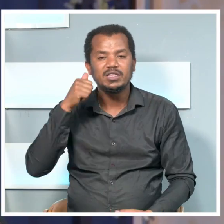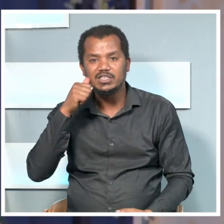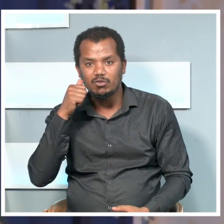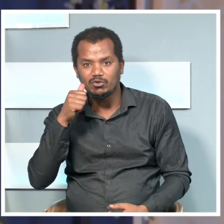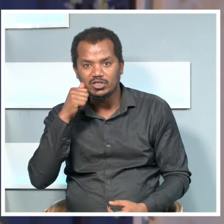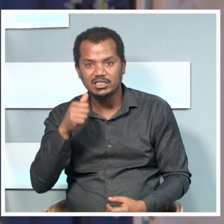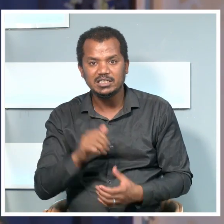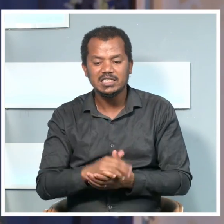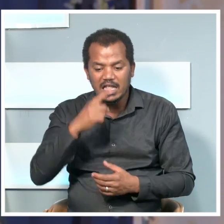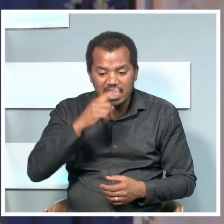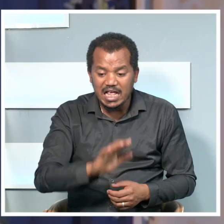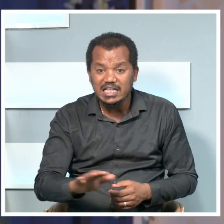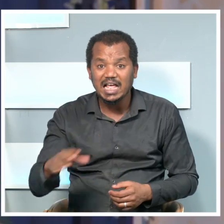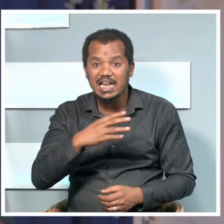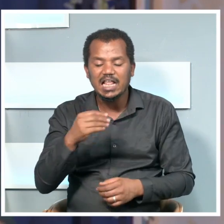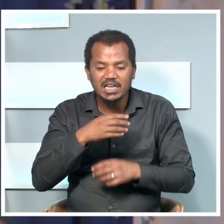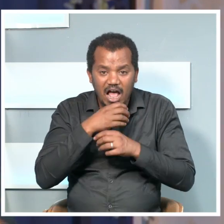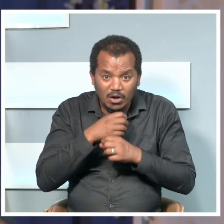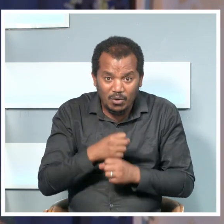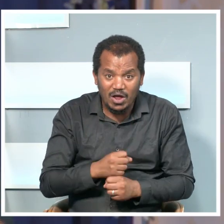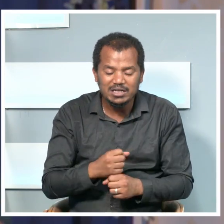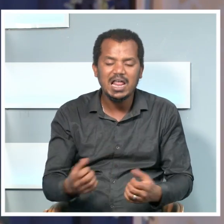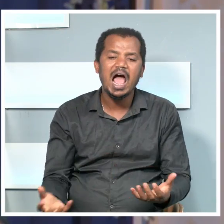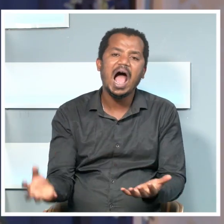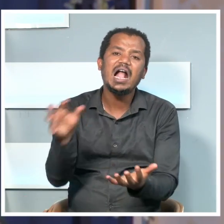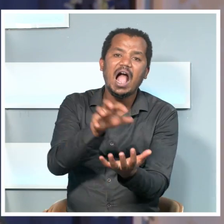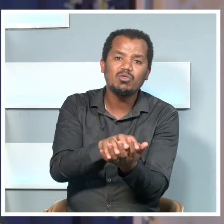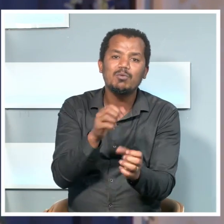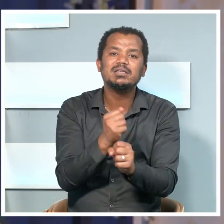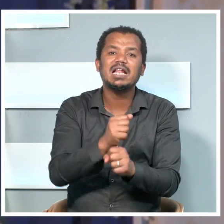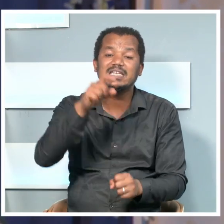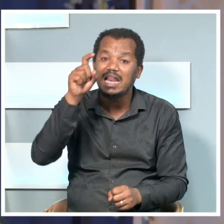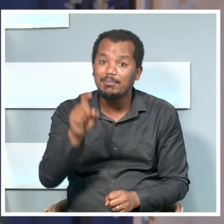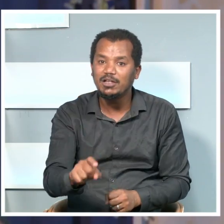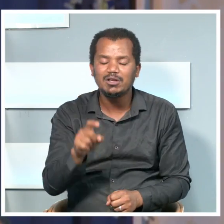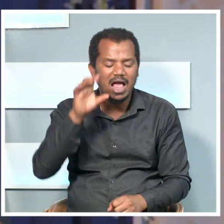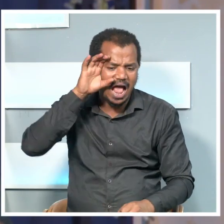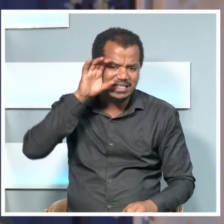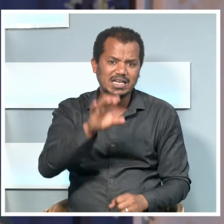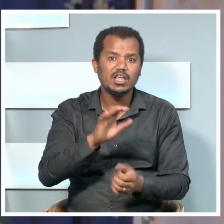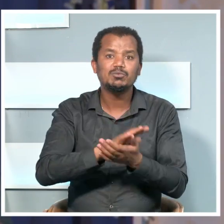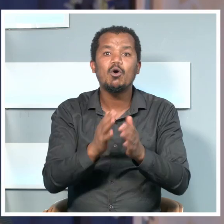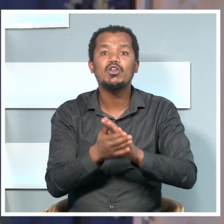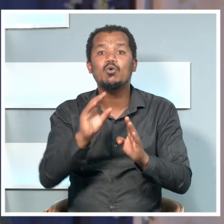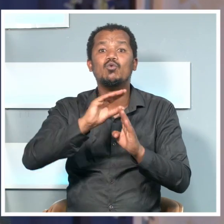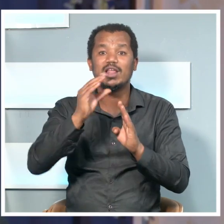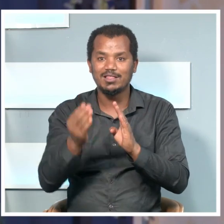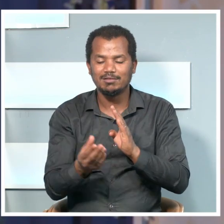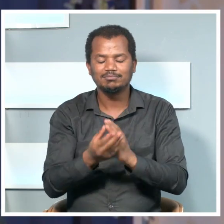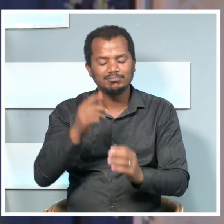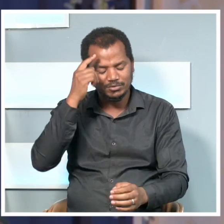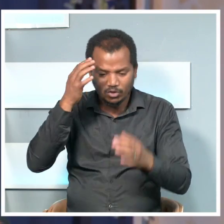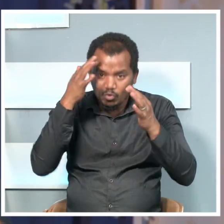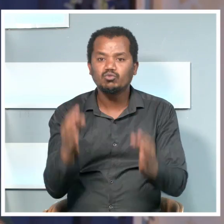ሴቶችን ህፃናትንና አረጋውያንን አካቶ መስራት እንዳለባቸው አስገዳጅ በሆነ ሁኔታ